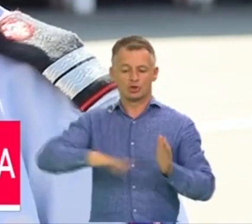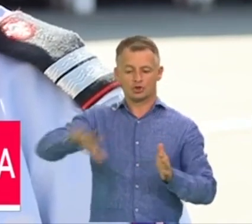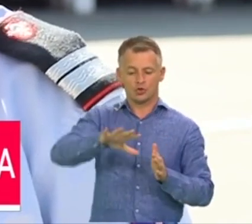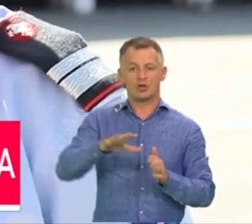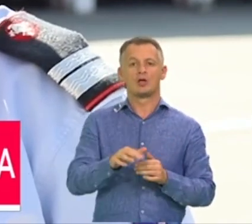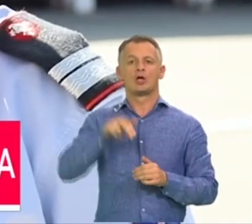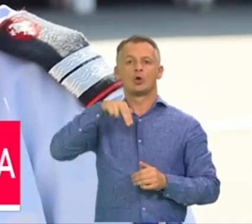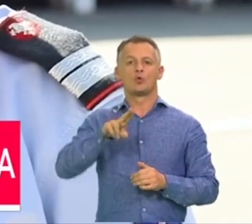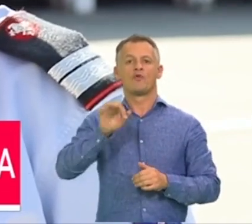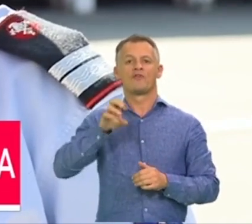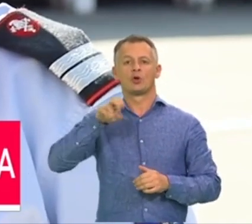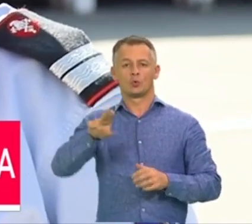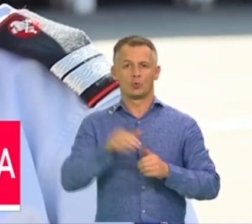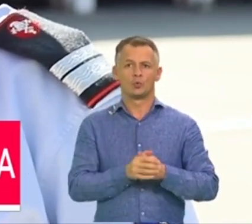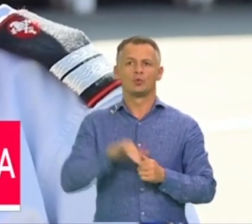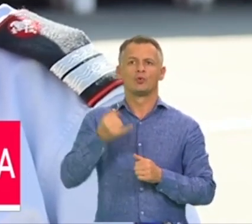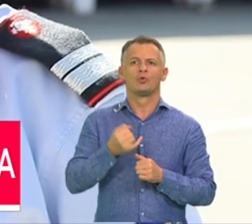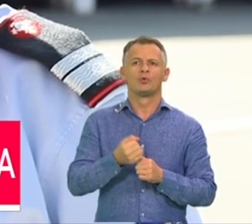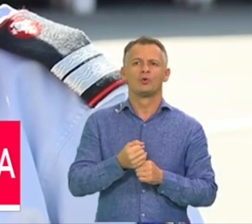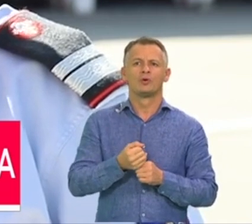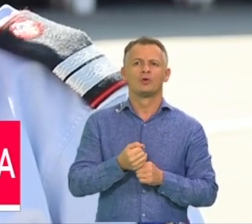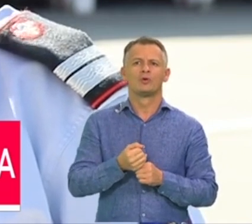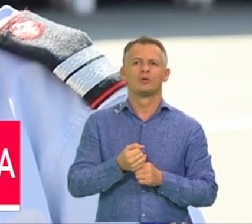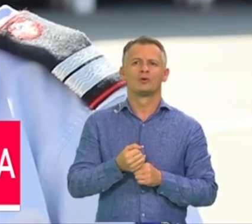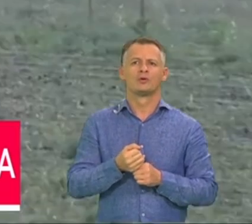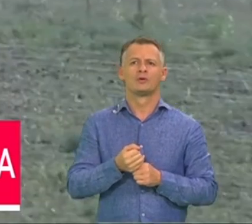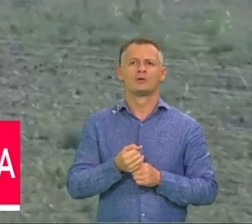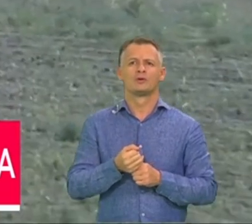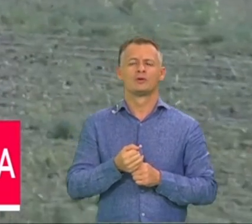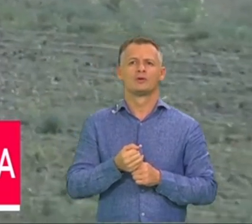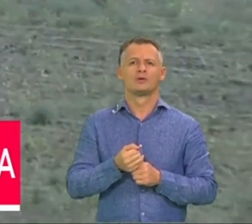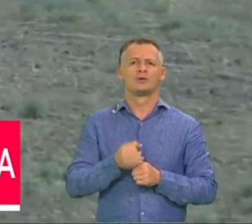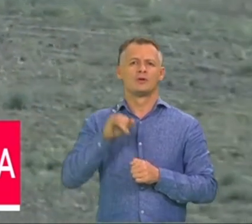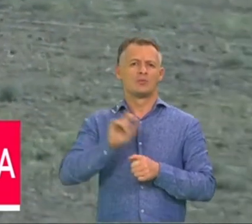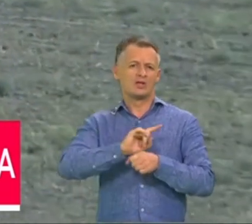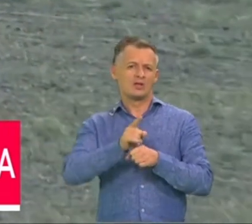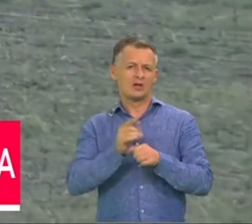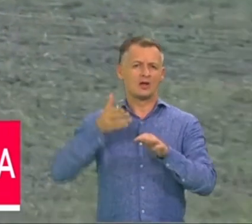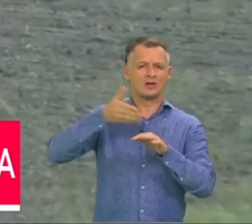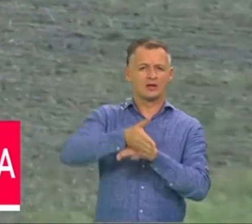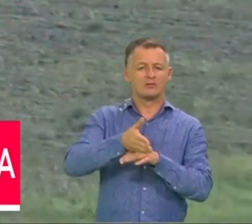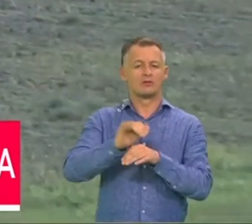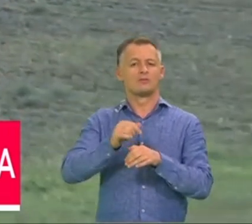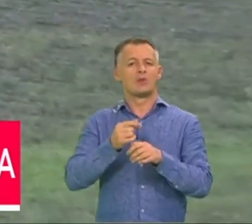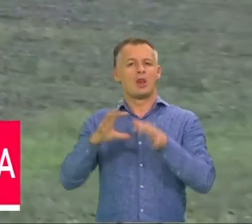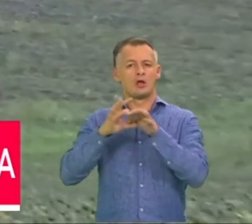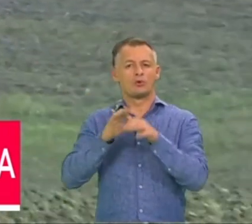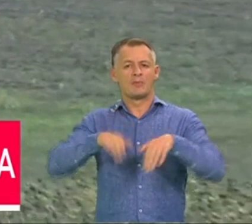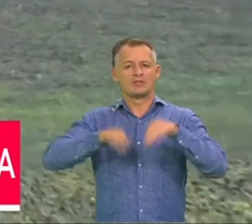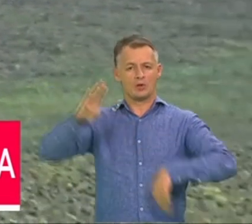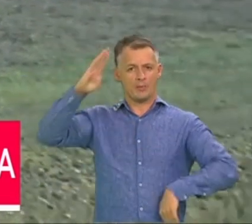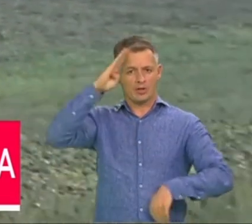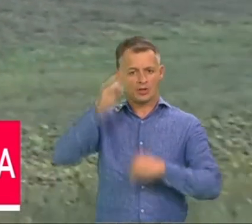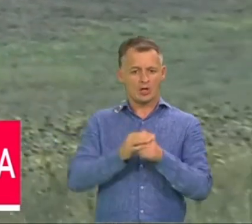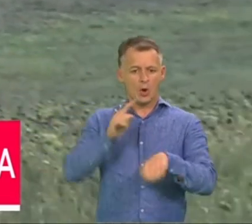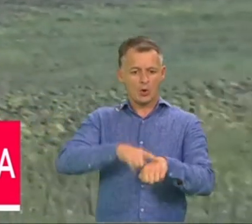Nufăru, Malcoci, Valea Nucarilor au căzut obiecte din spațiul aerian. Imediat pe fir a intrat Ministerul Apărării. În jurul orei